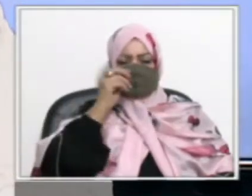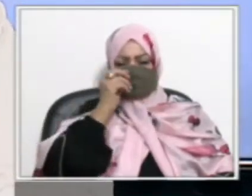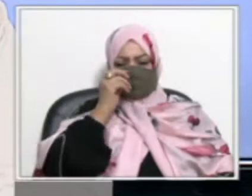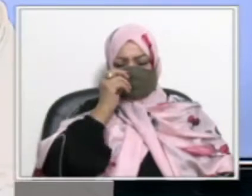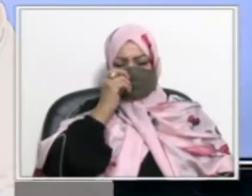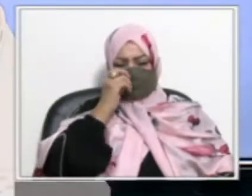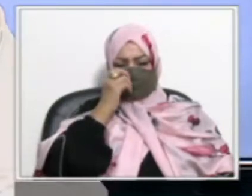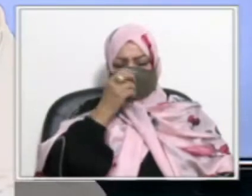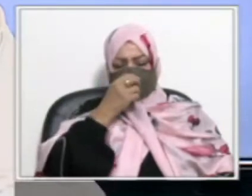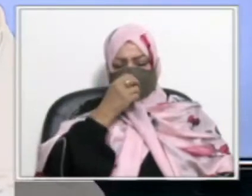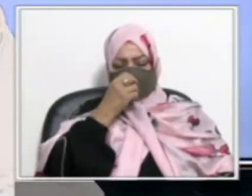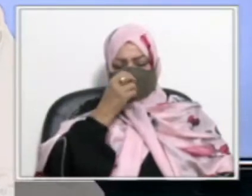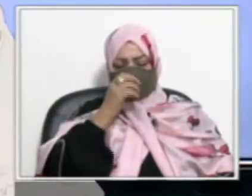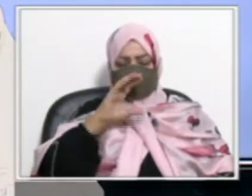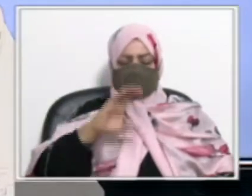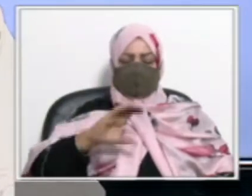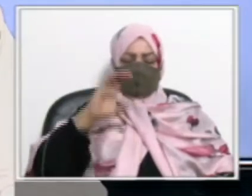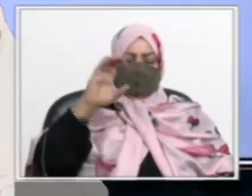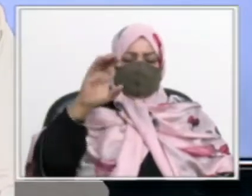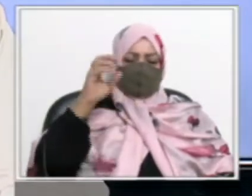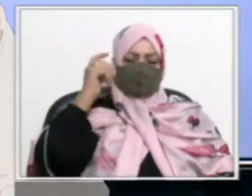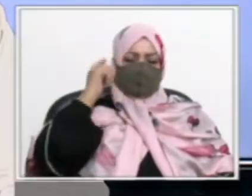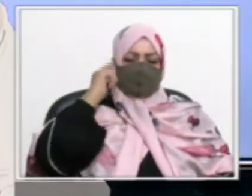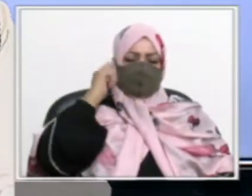مما ابتليت به من هذه المؤثرات